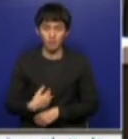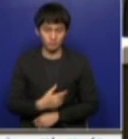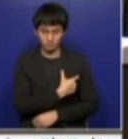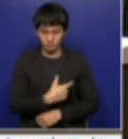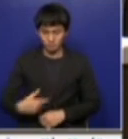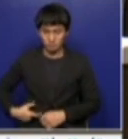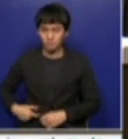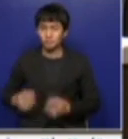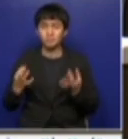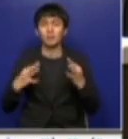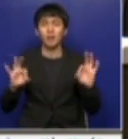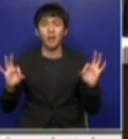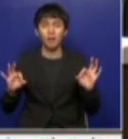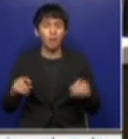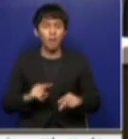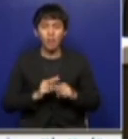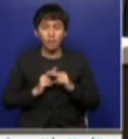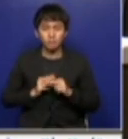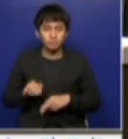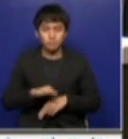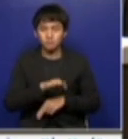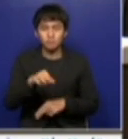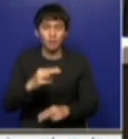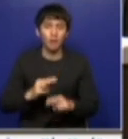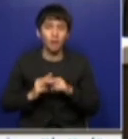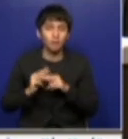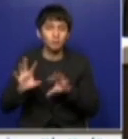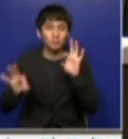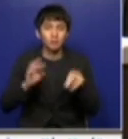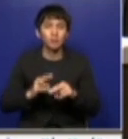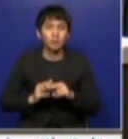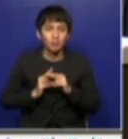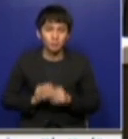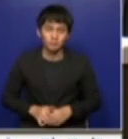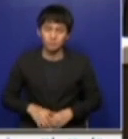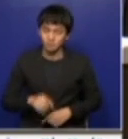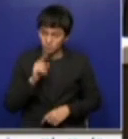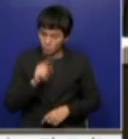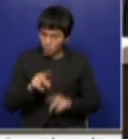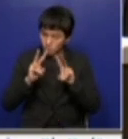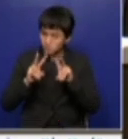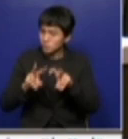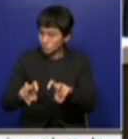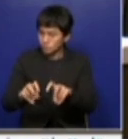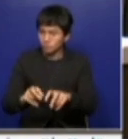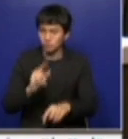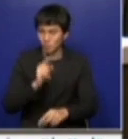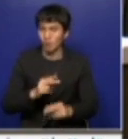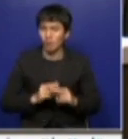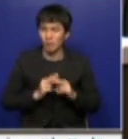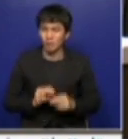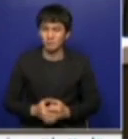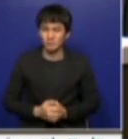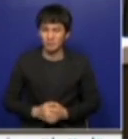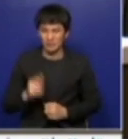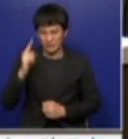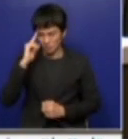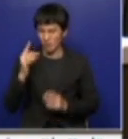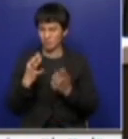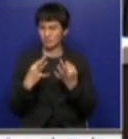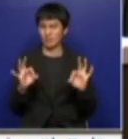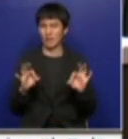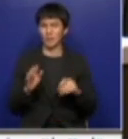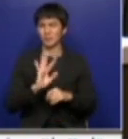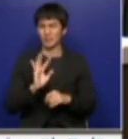แต่ก็ไม่สูตรกันครับแต่ผมเชื่อมั่นว่าพระราชอัธยาศัยเนี่ยไม่มีทางครับเอา